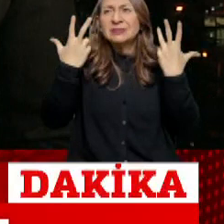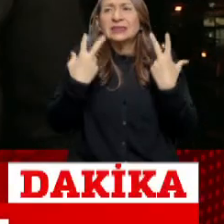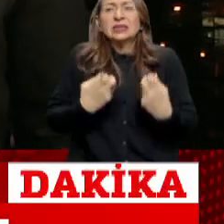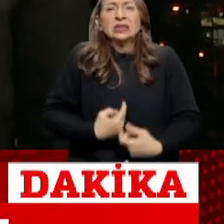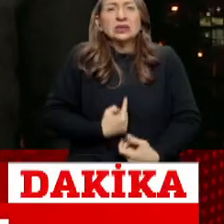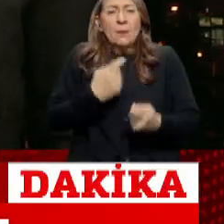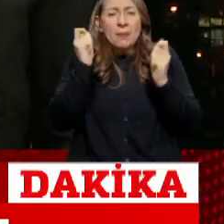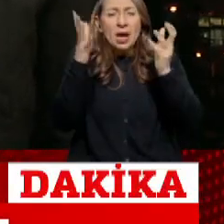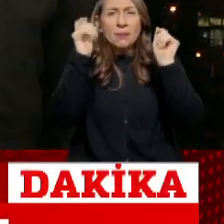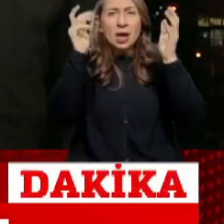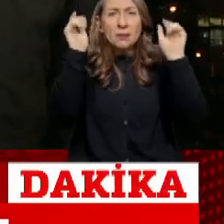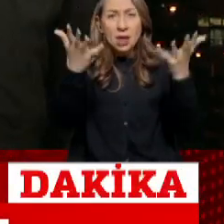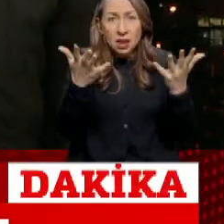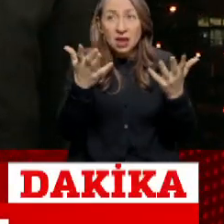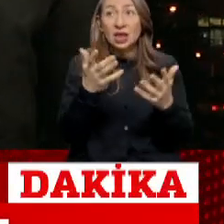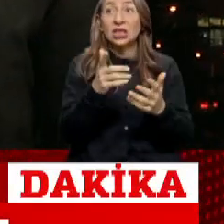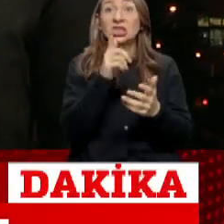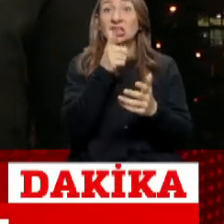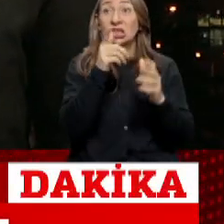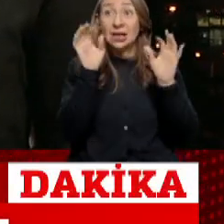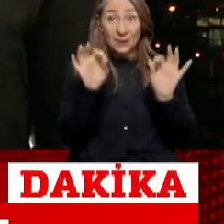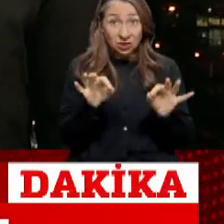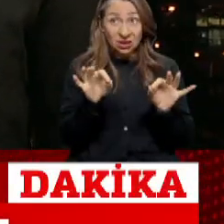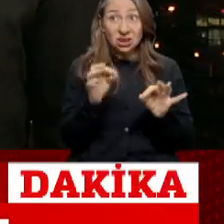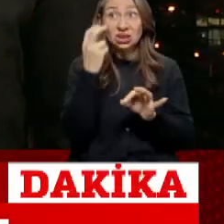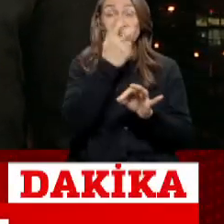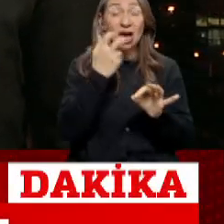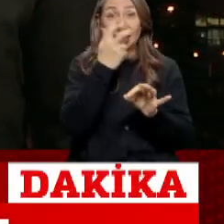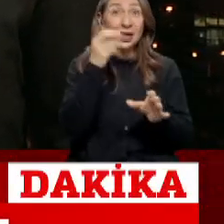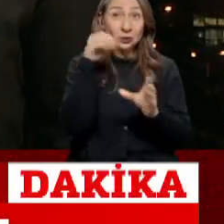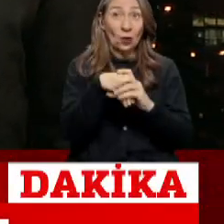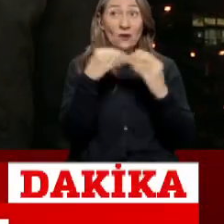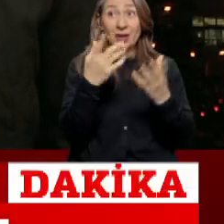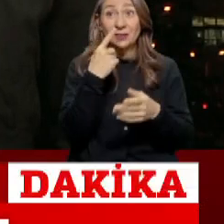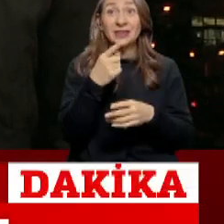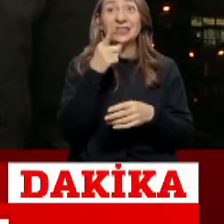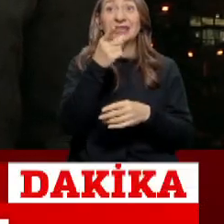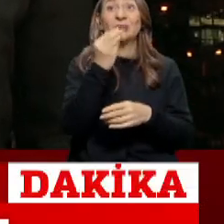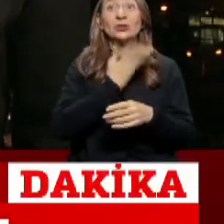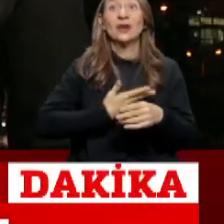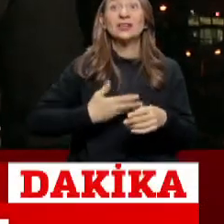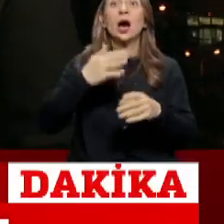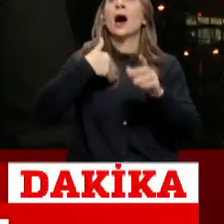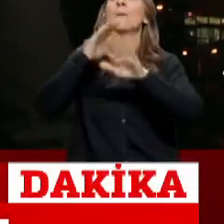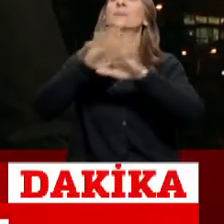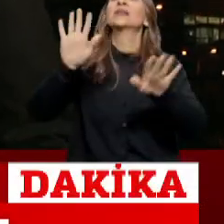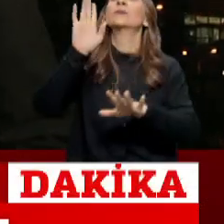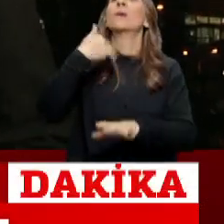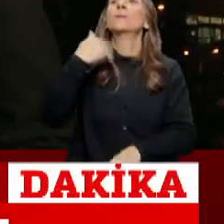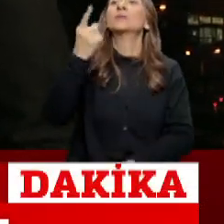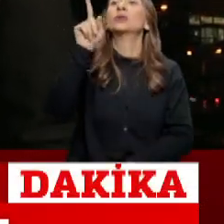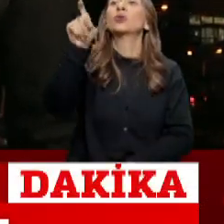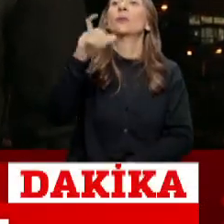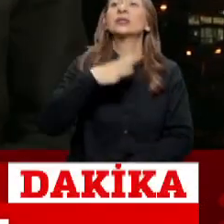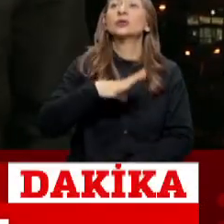bunu hissediyoruz. Şiirle başladık, şarkıyla bitirelim dedik. Sen de çok bitirmeden seversin, bir şey sormak şarkıları. İstiyorum ama. Cem Doğan,